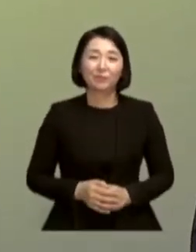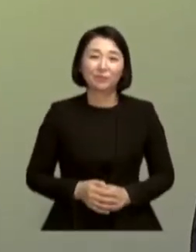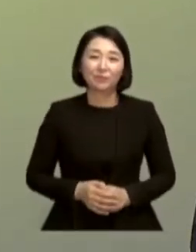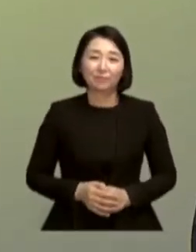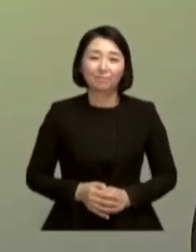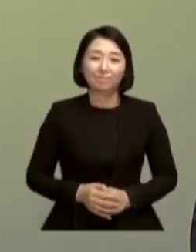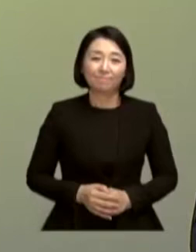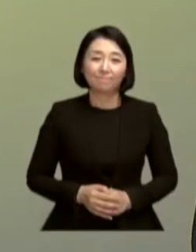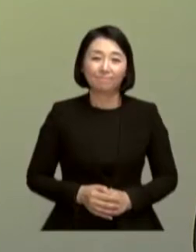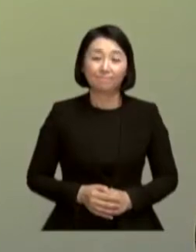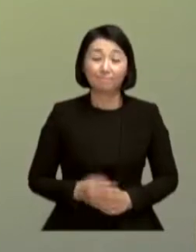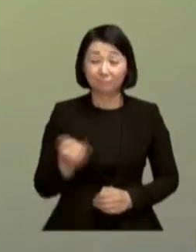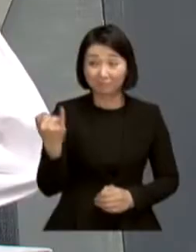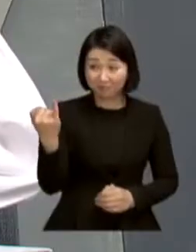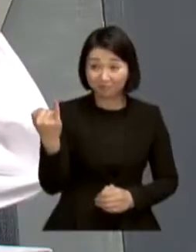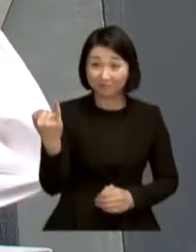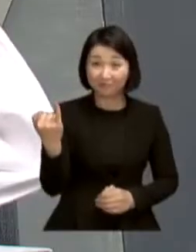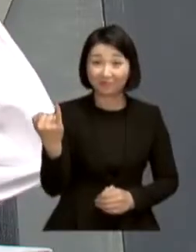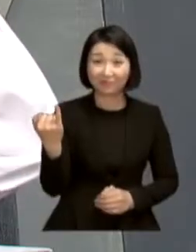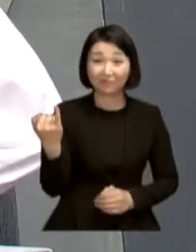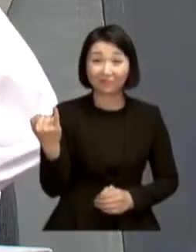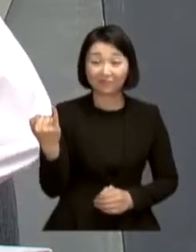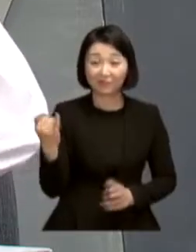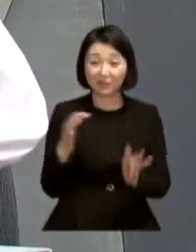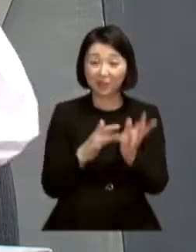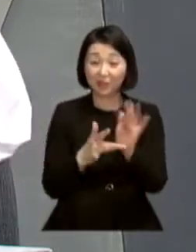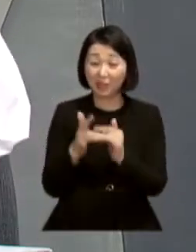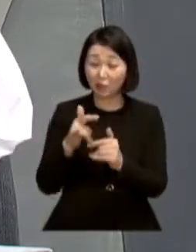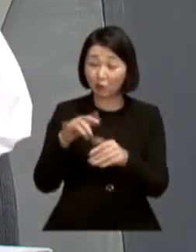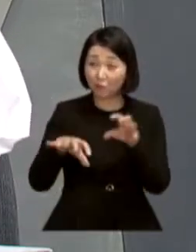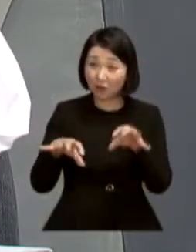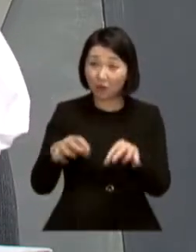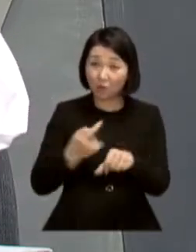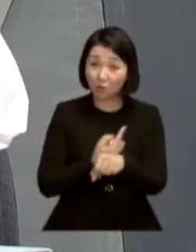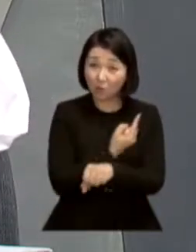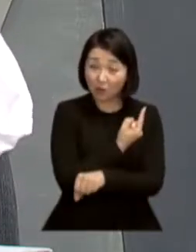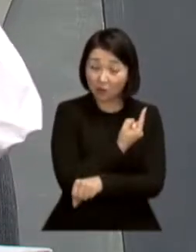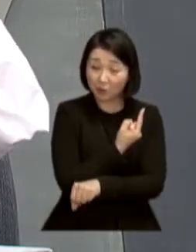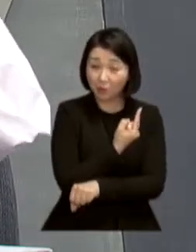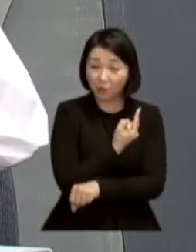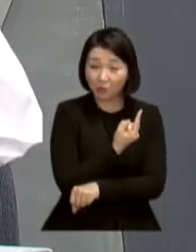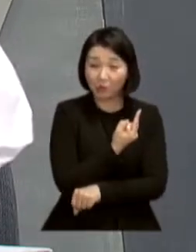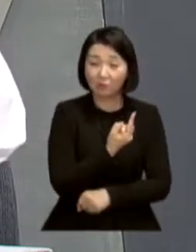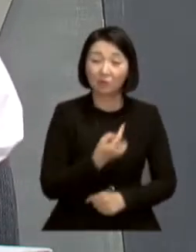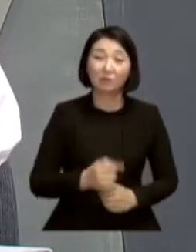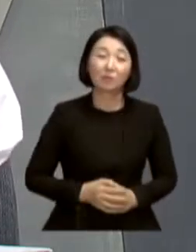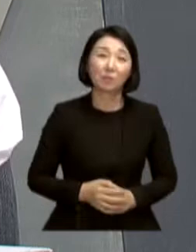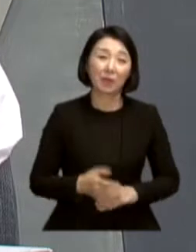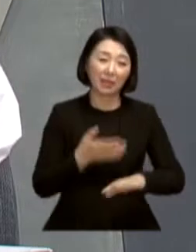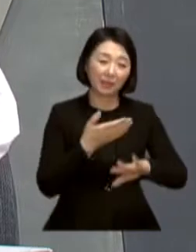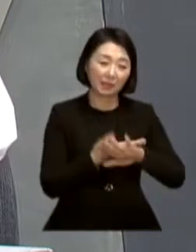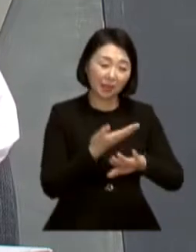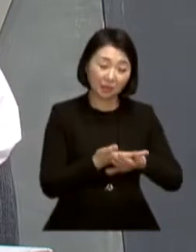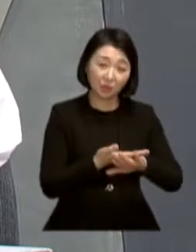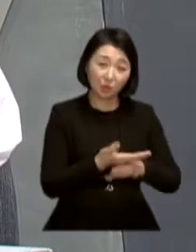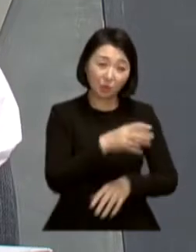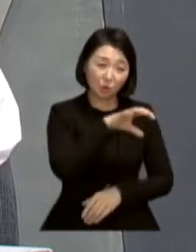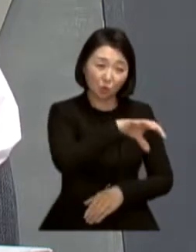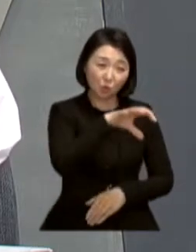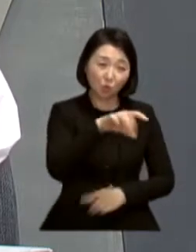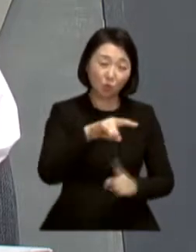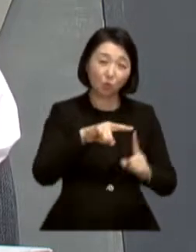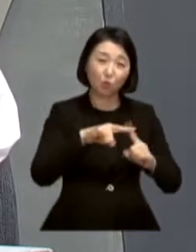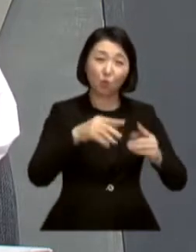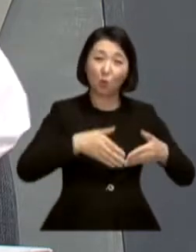있습니다. 네. 장지연 선교사님, 예수 마을 외에도 정말 많은 마을에 교회를 세우고